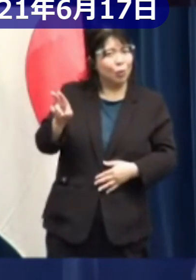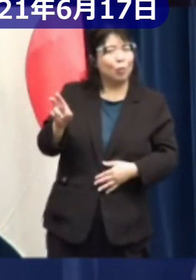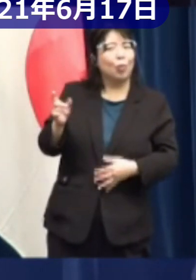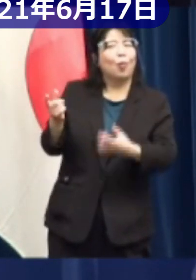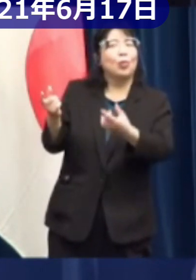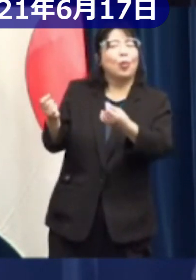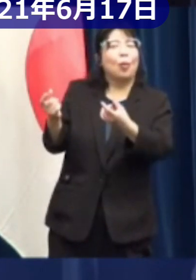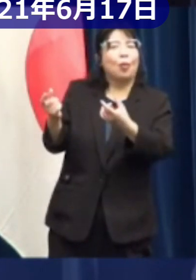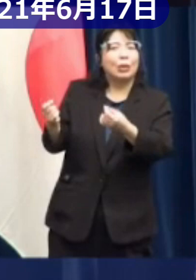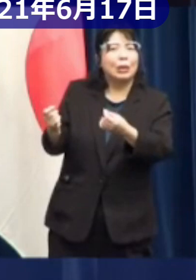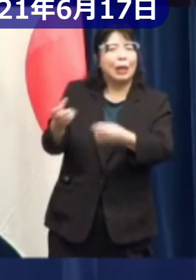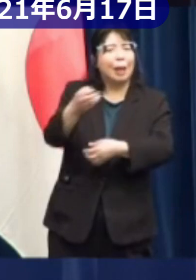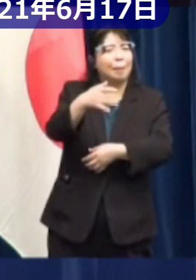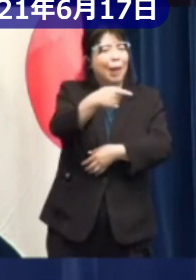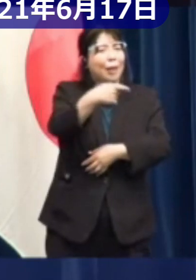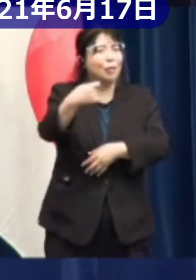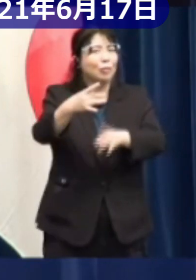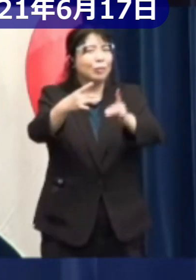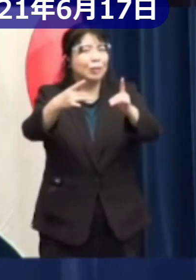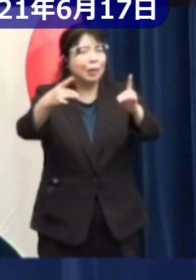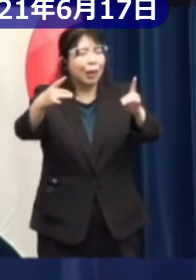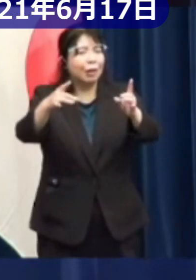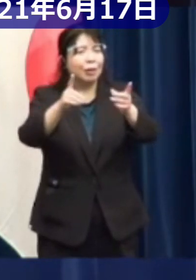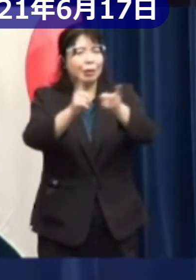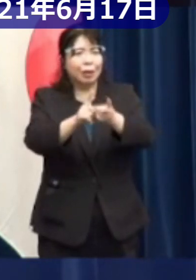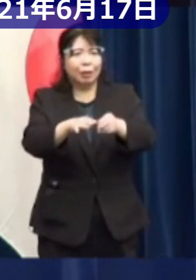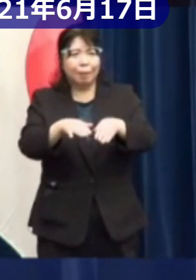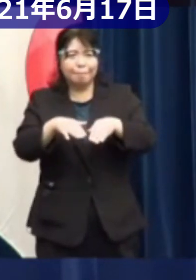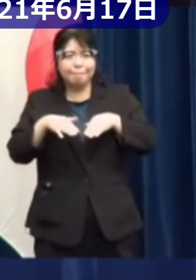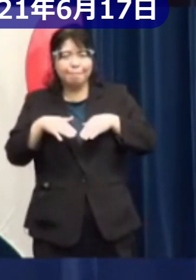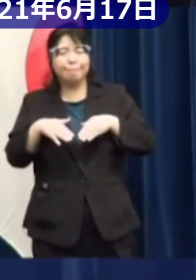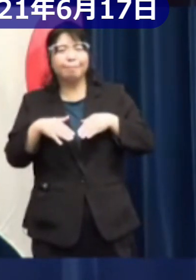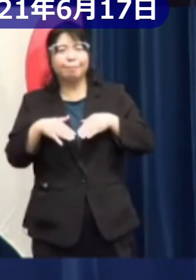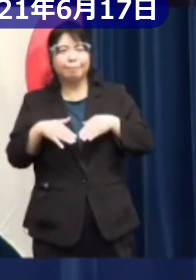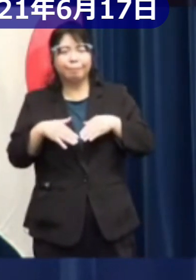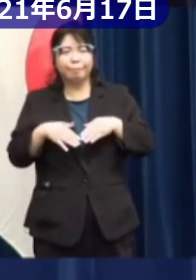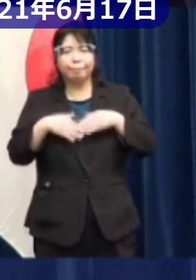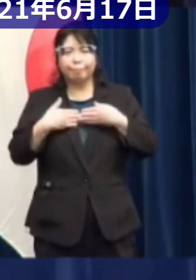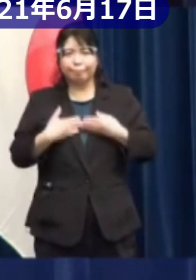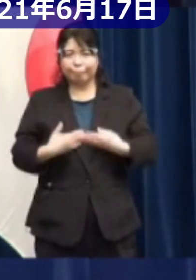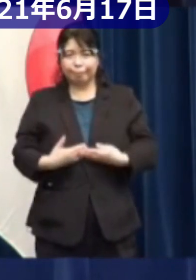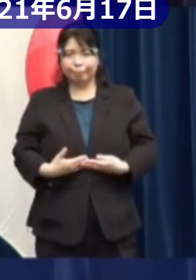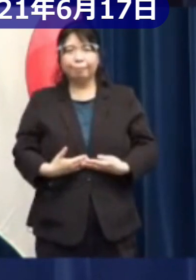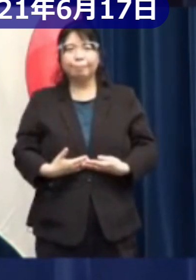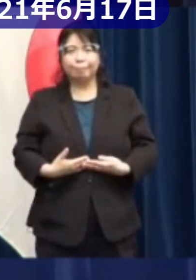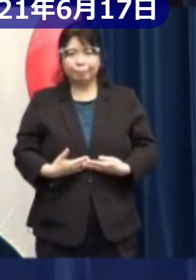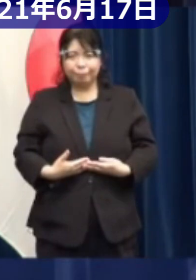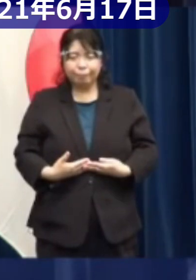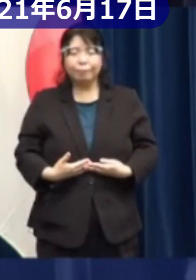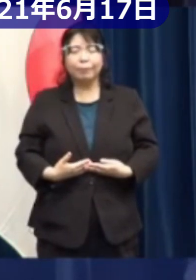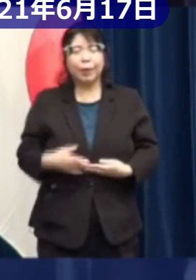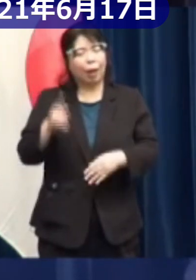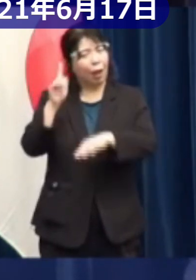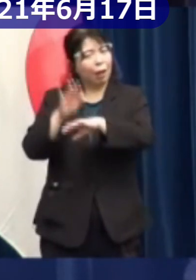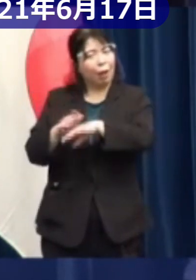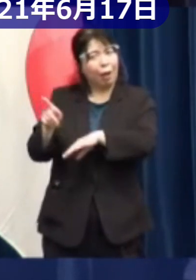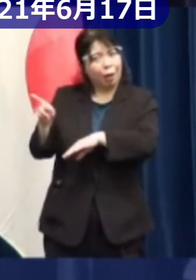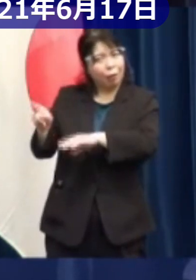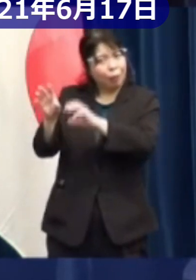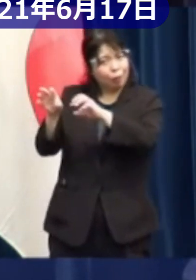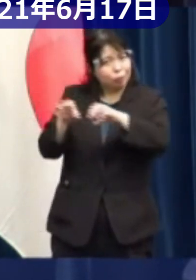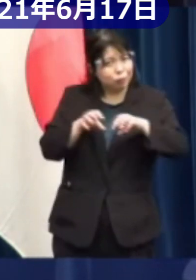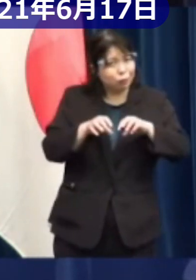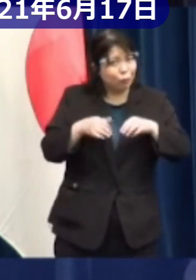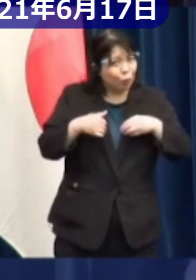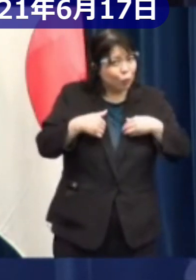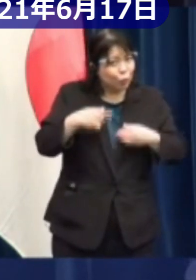に冷静に距離を置く、そうした道というものも避けるべきではないかと考